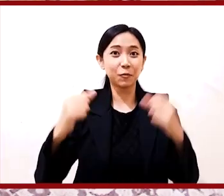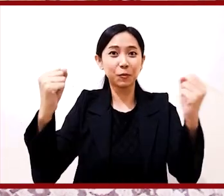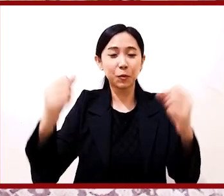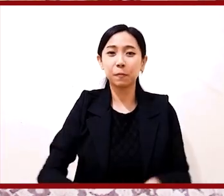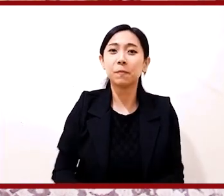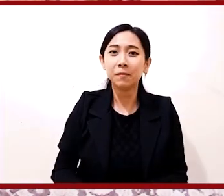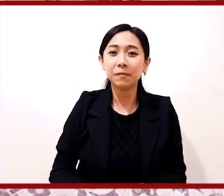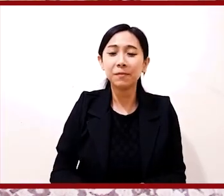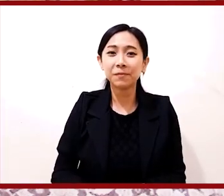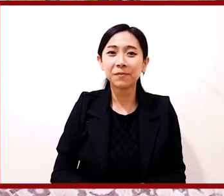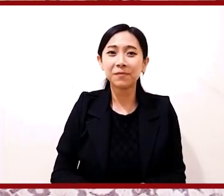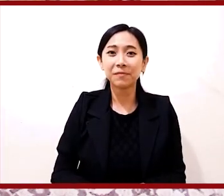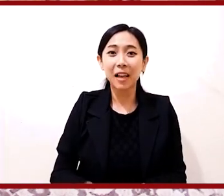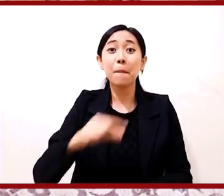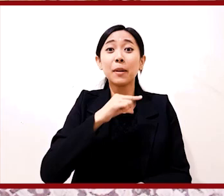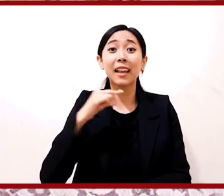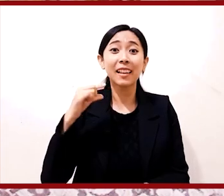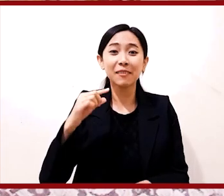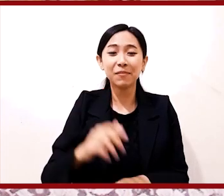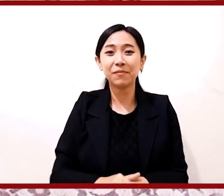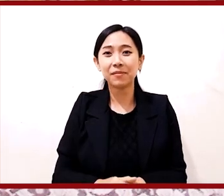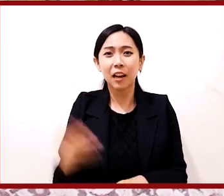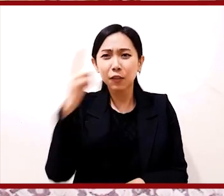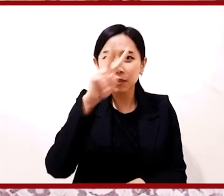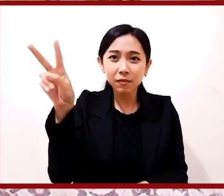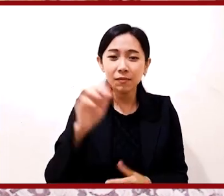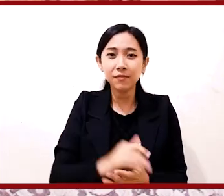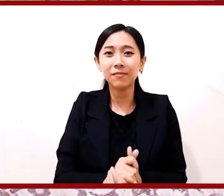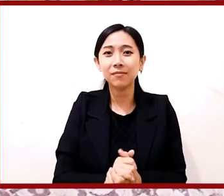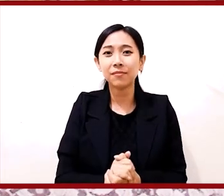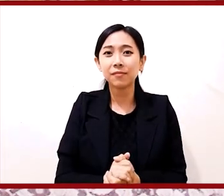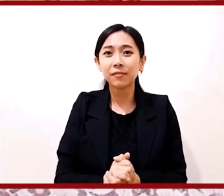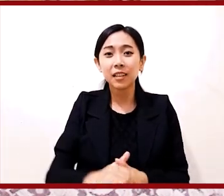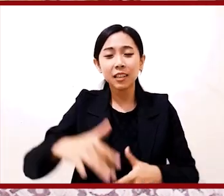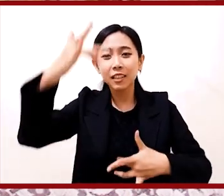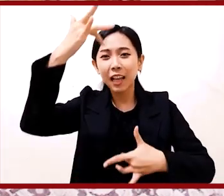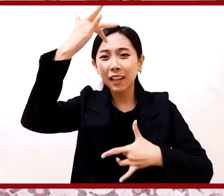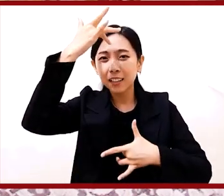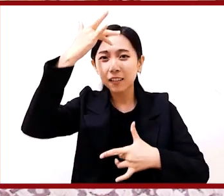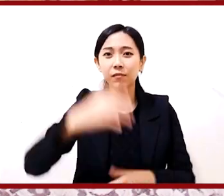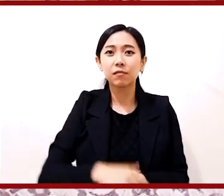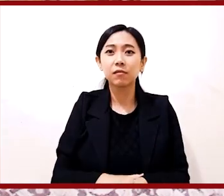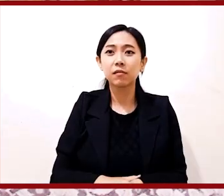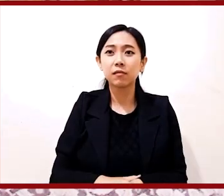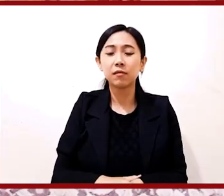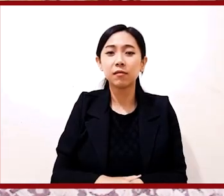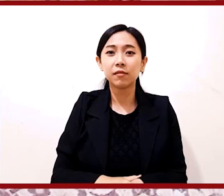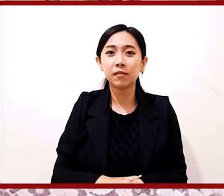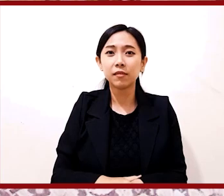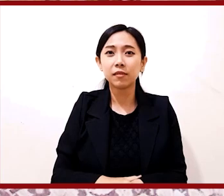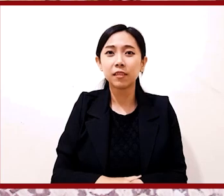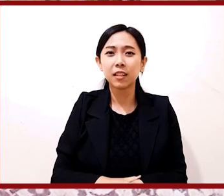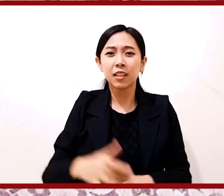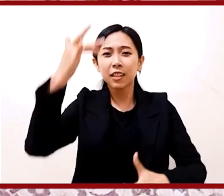Pak Pendeta keluar dengan wajah kuyu. "Eh Pak Pendeta belum mandi, kenapa?" "Sakit nak, kena radang tenggorokan,"